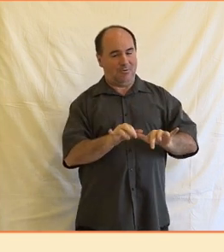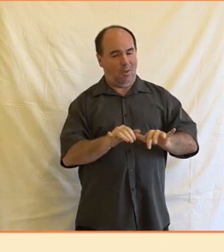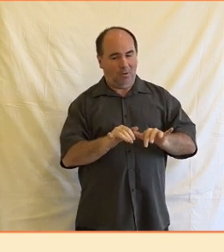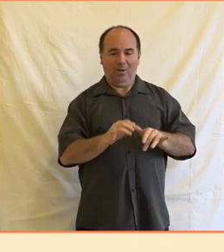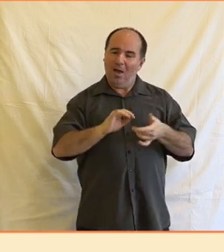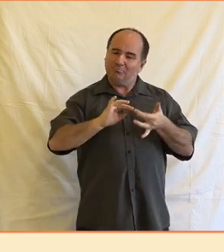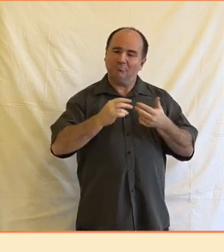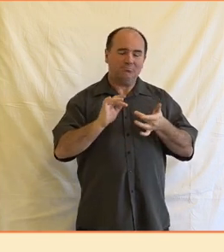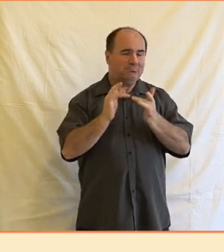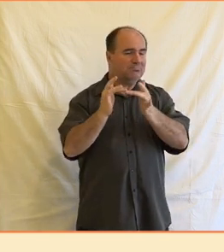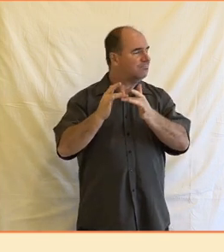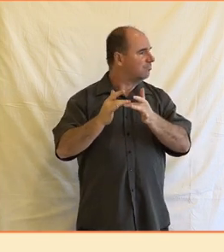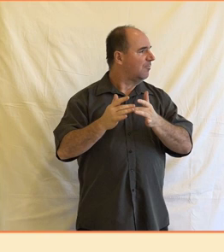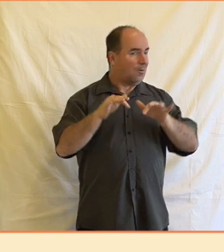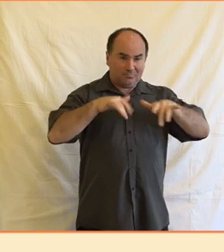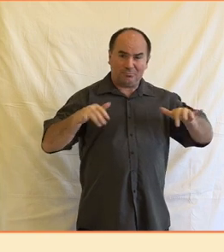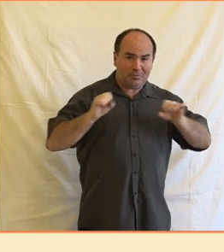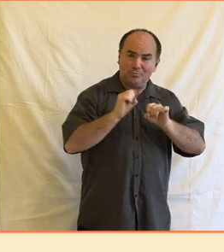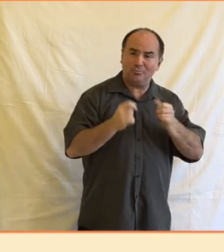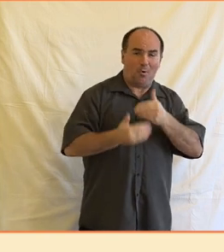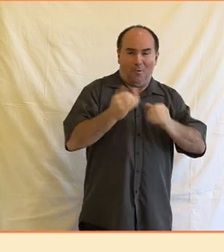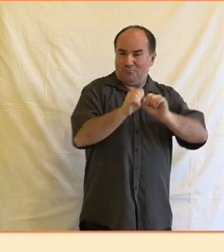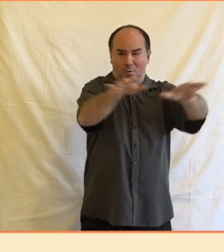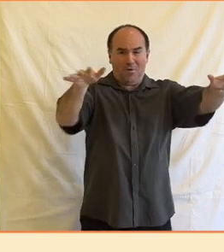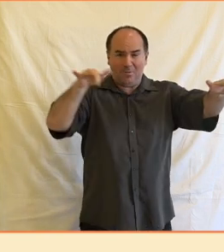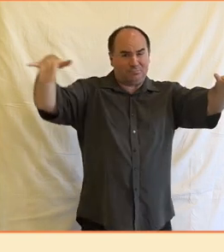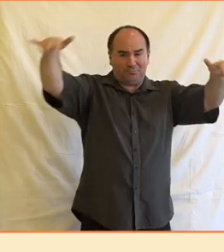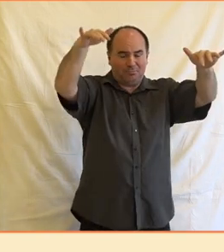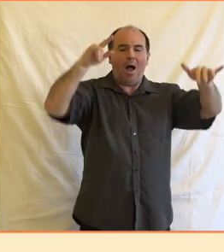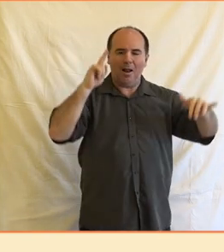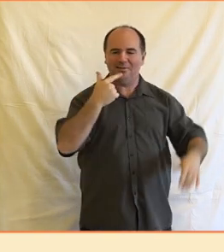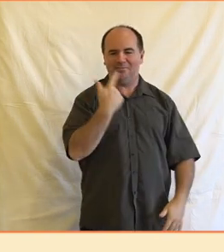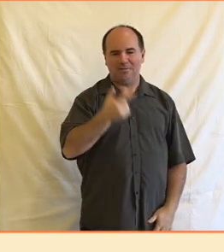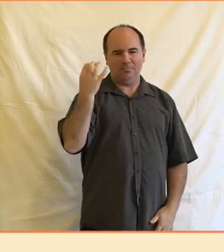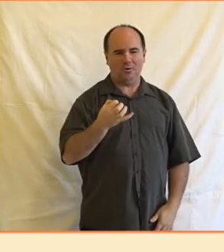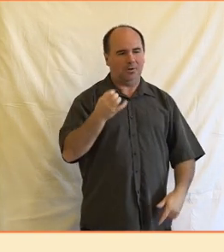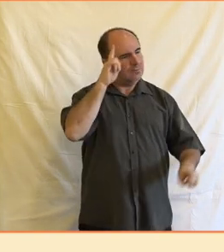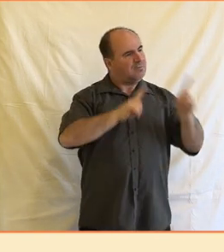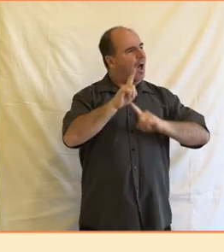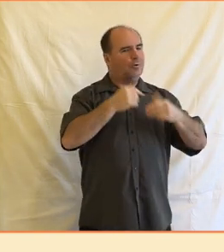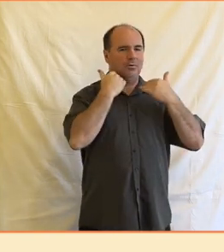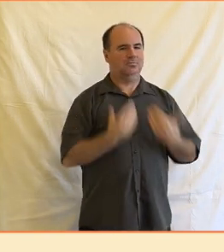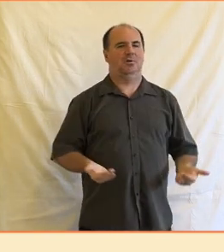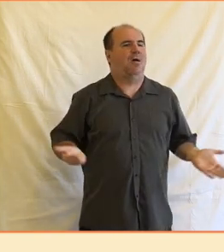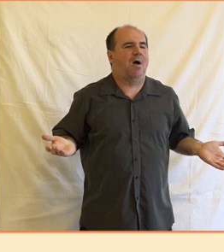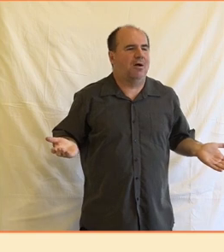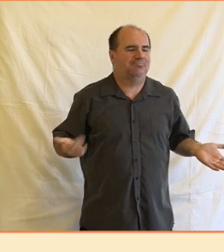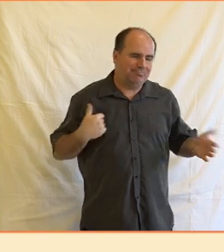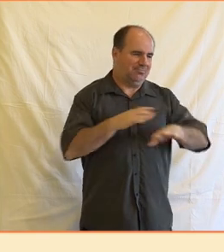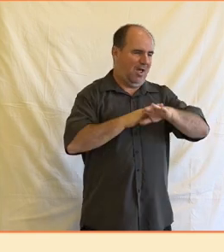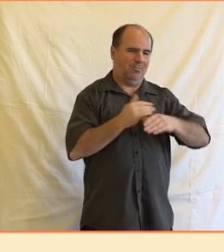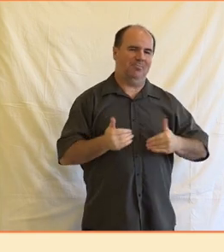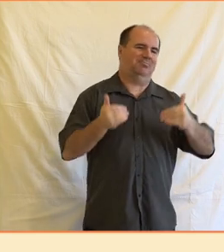pohledu překvapující, že tak velká skupina lidí na to nemá nějaký jednoznačný názor. Tak a já se omlouvám za přetažení času